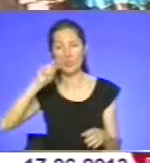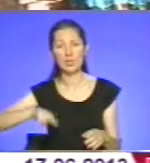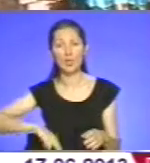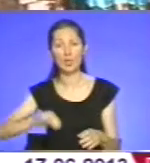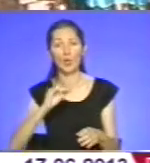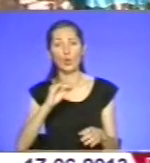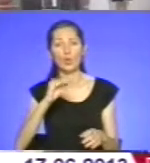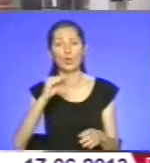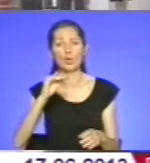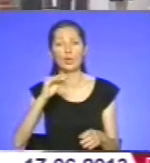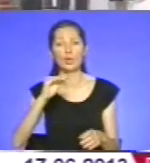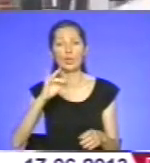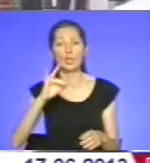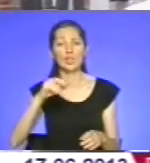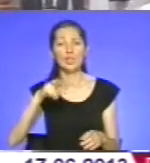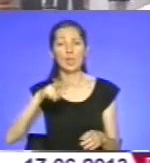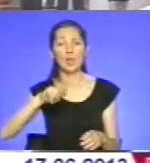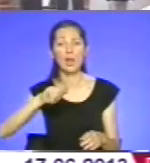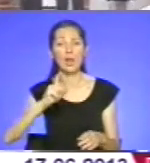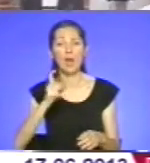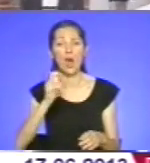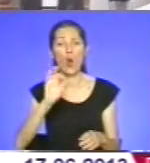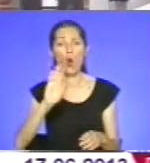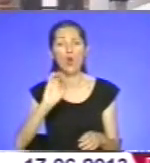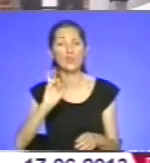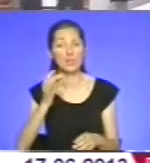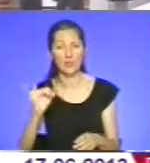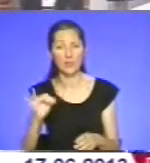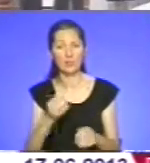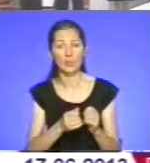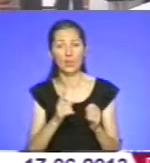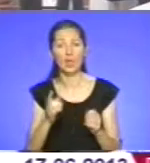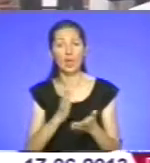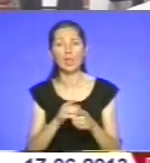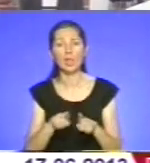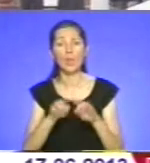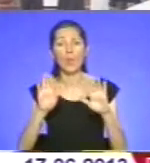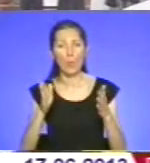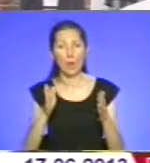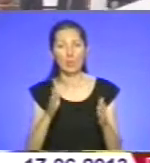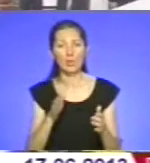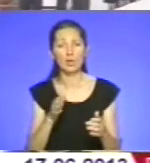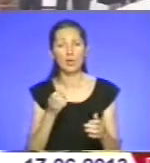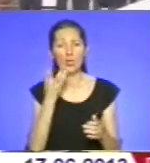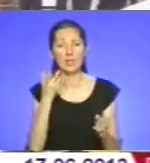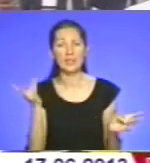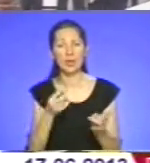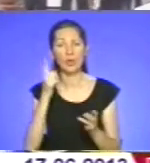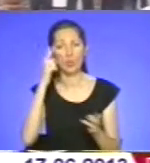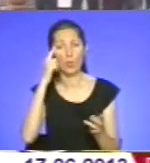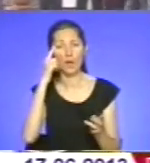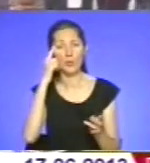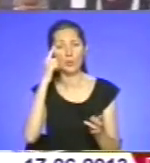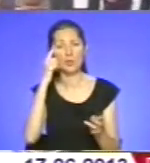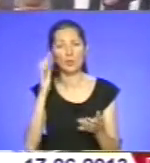Юрій Желіховський. Кожен наступає такий момент чи час, коли треба думками зібратися, здобути